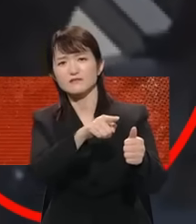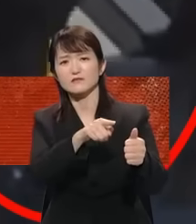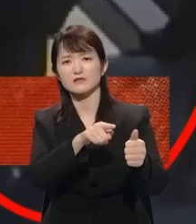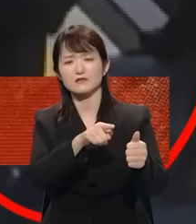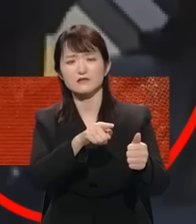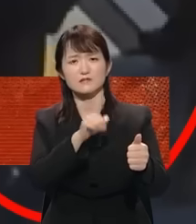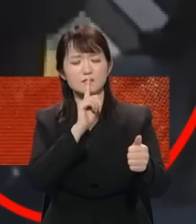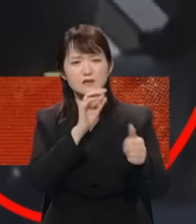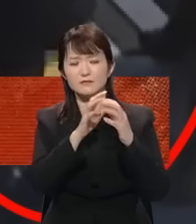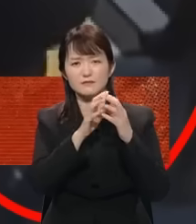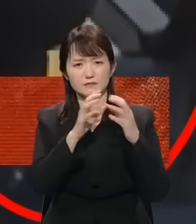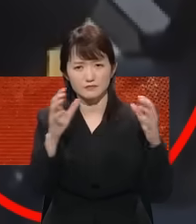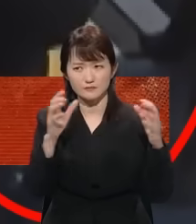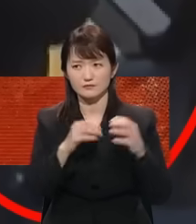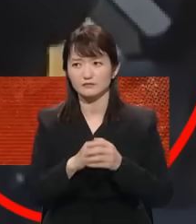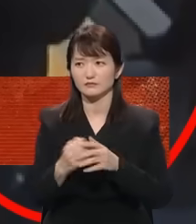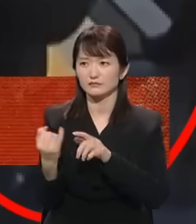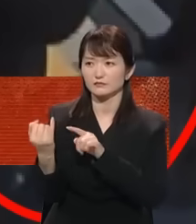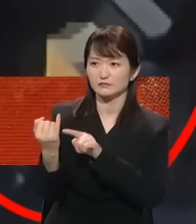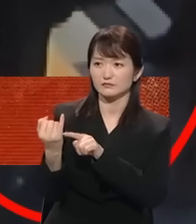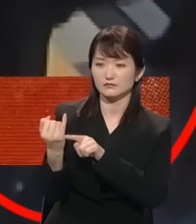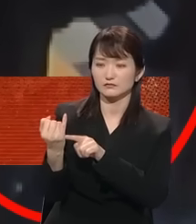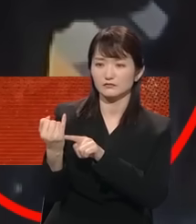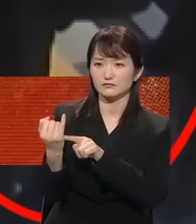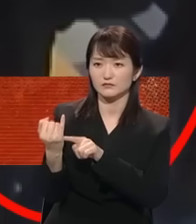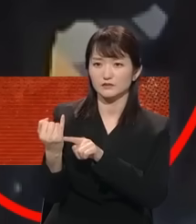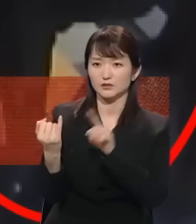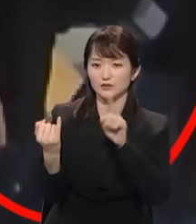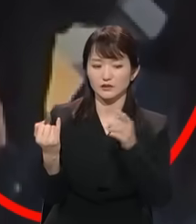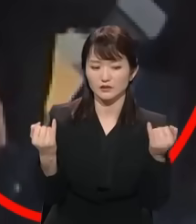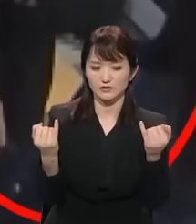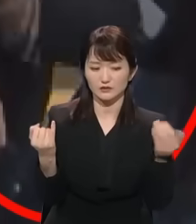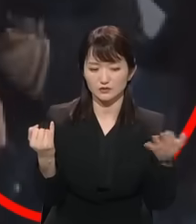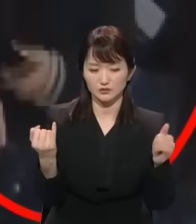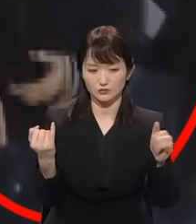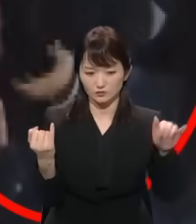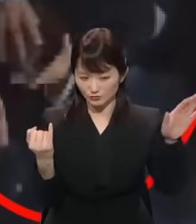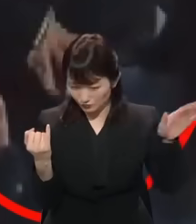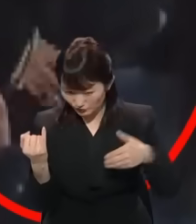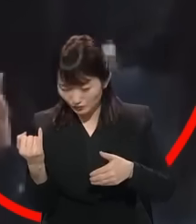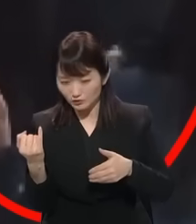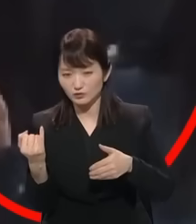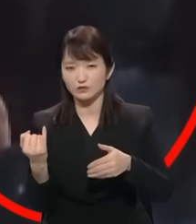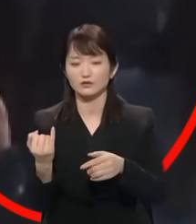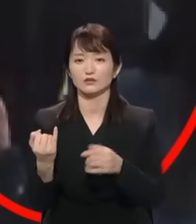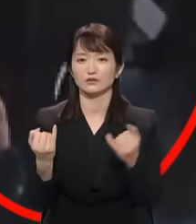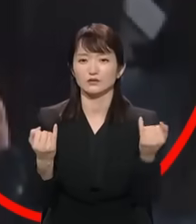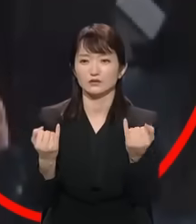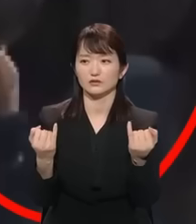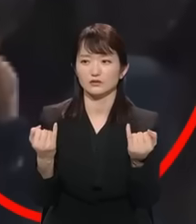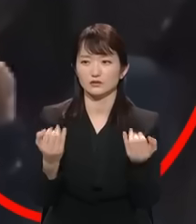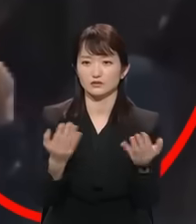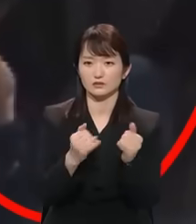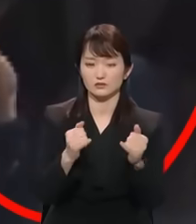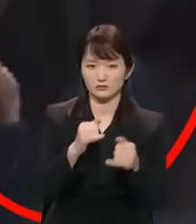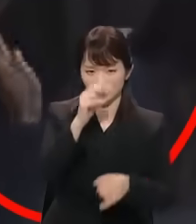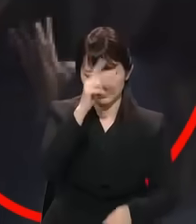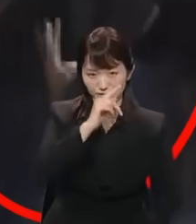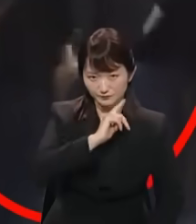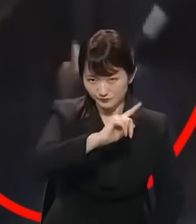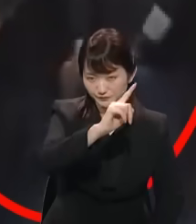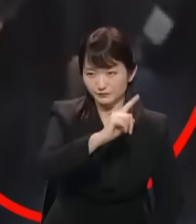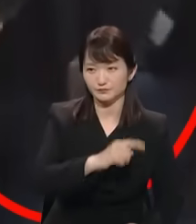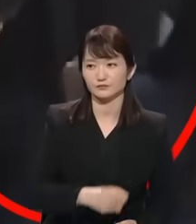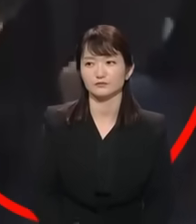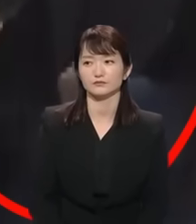되니까 저 이제 여자 역무원이 있어야 되겠다 해서 여자 역무원을 갖다 불렀고 여직원도 이제 경찰이 신고를 했습니다